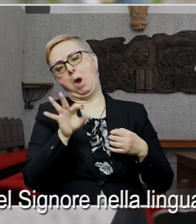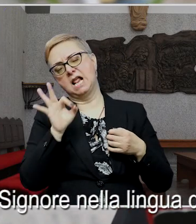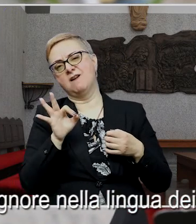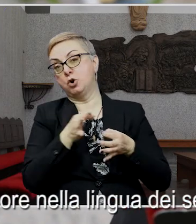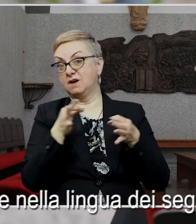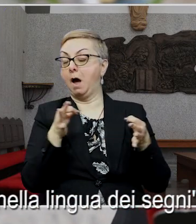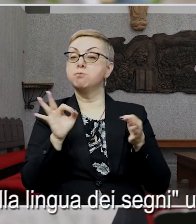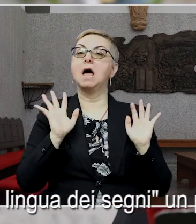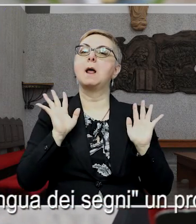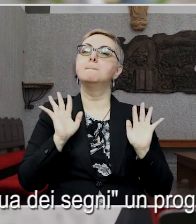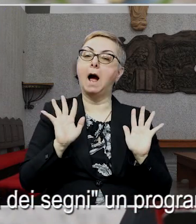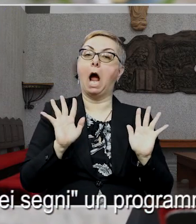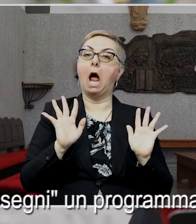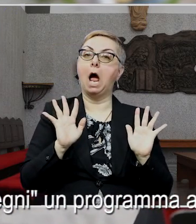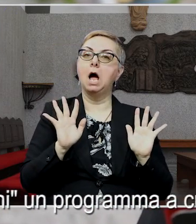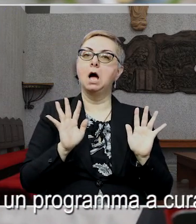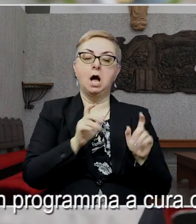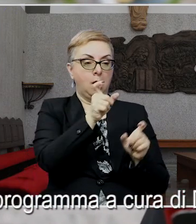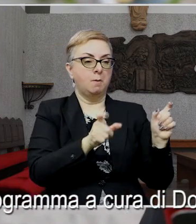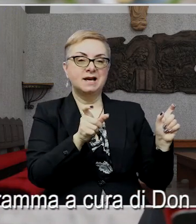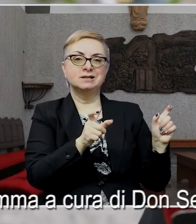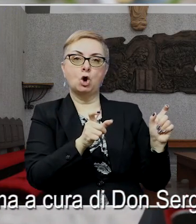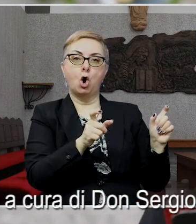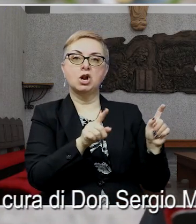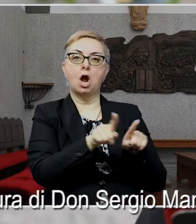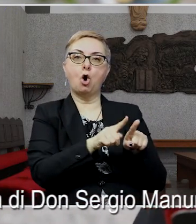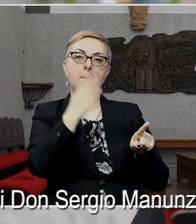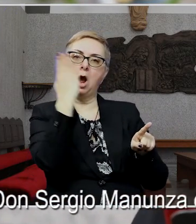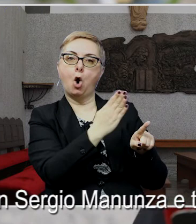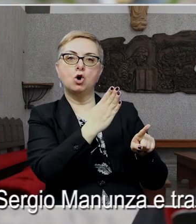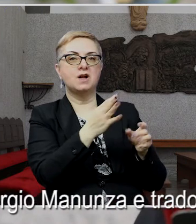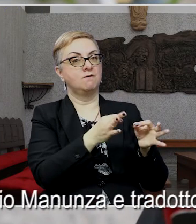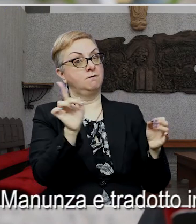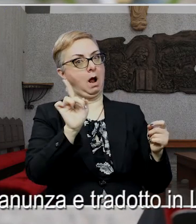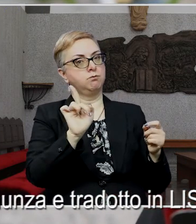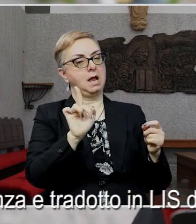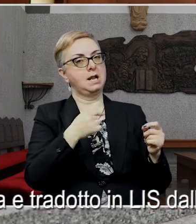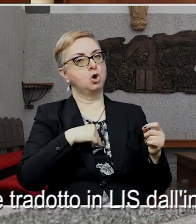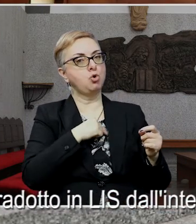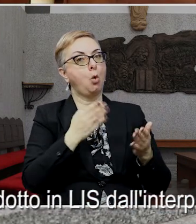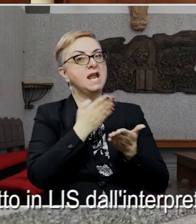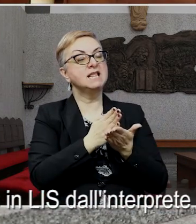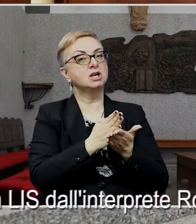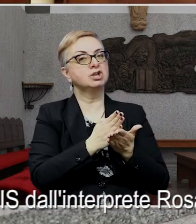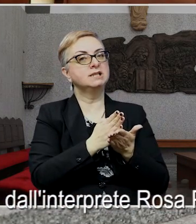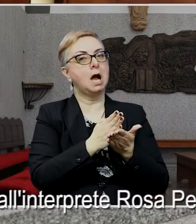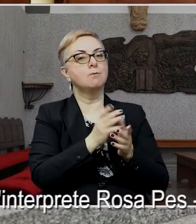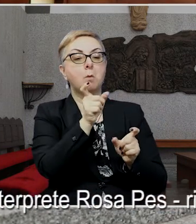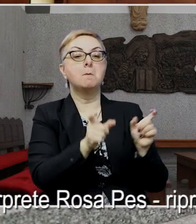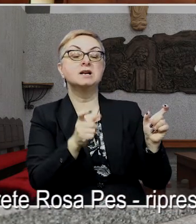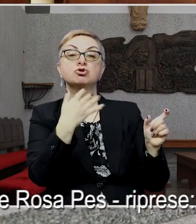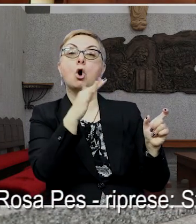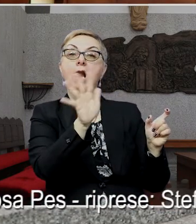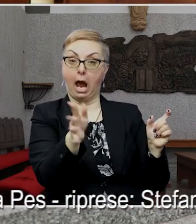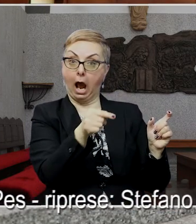potrebbe fare anche bene ma condannare non fa mai bene ecco inter cediamo per le altre persone